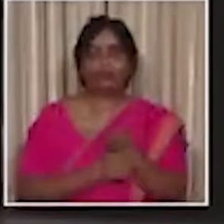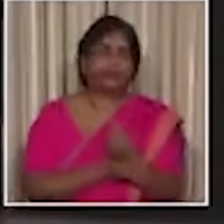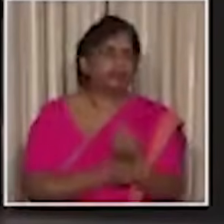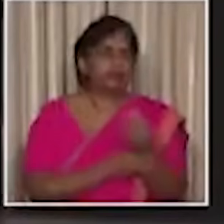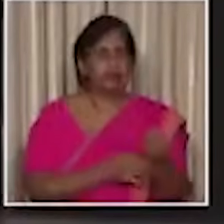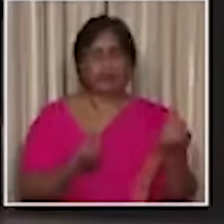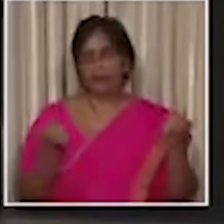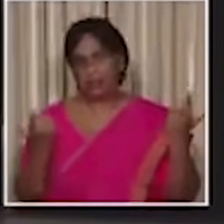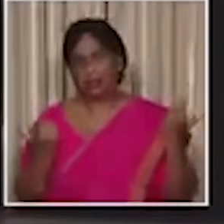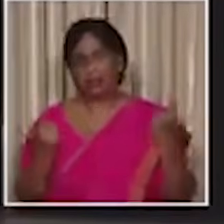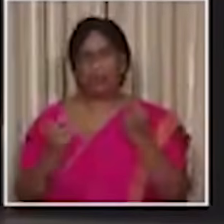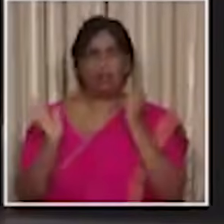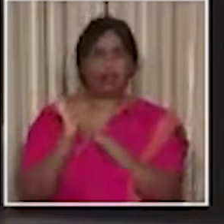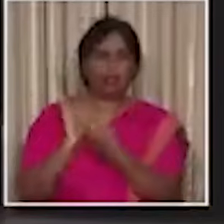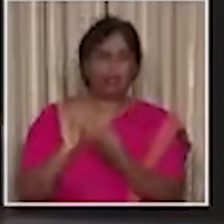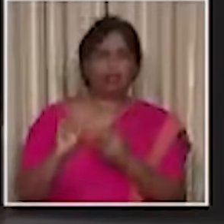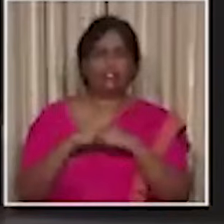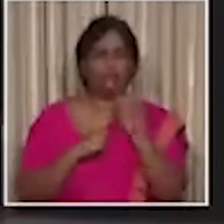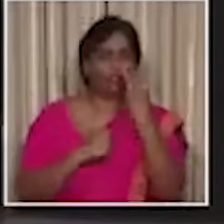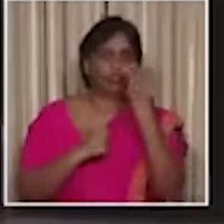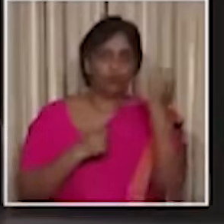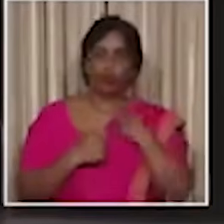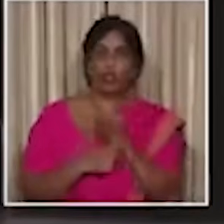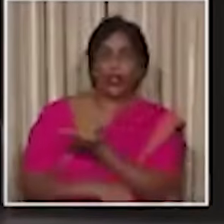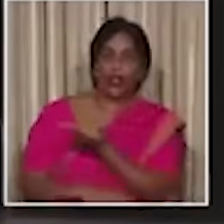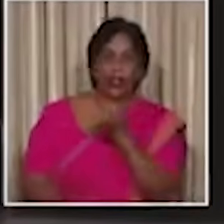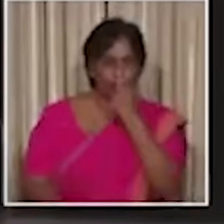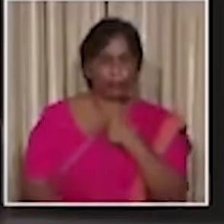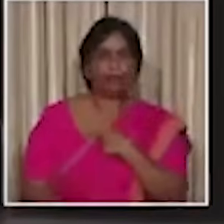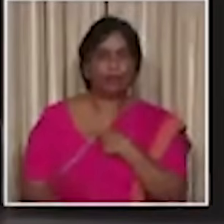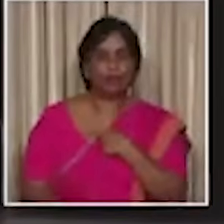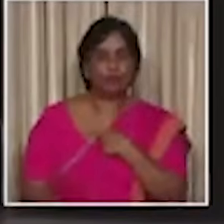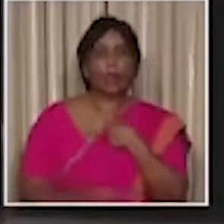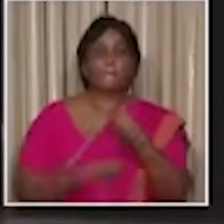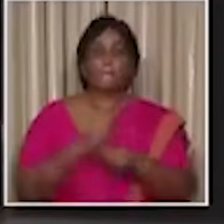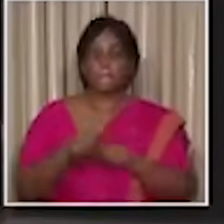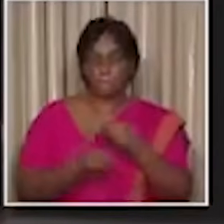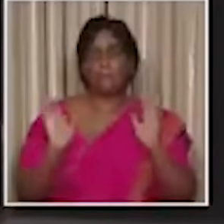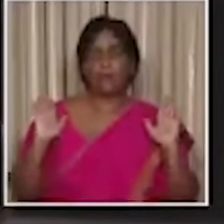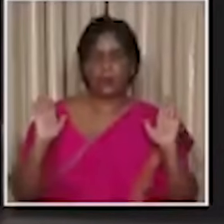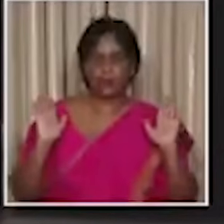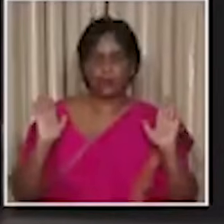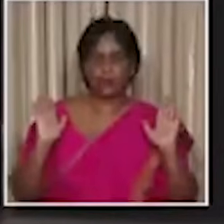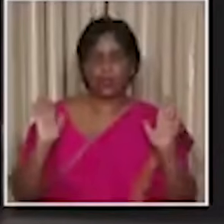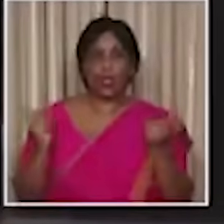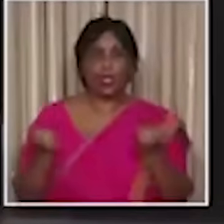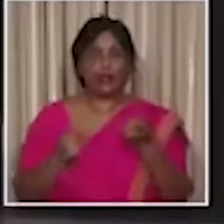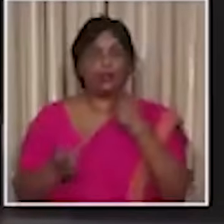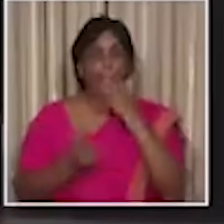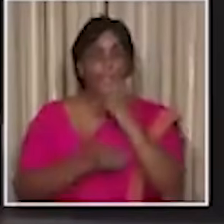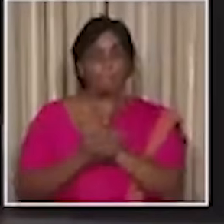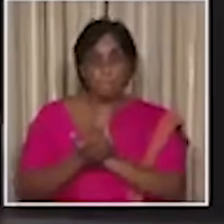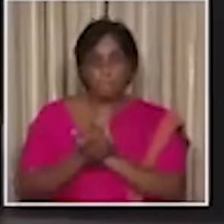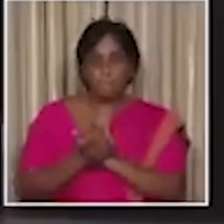ඉන්නකොට ඕඩි වෙලා ඉන්නකොට සමාගම් තුනක් ඇවිල්ලා පොස්පේට් ඉල්ලනකොට අපි කරේ බිස්නස් එක. අපි කඩේ මුදලාලි පාන් ගෙඩිය තිබ්බොත්